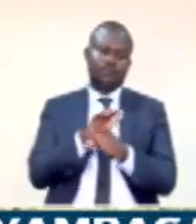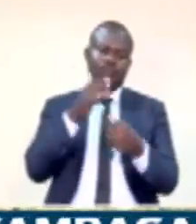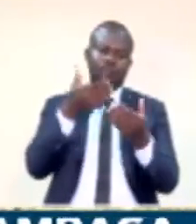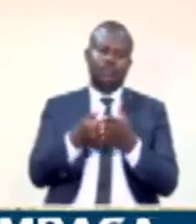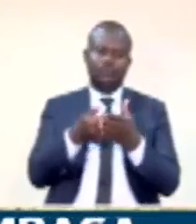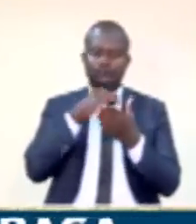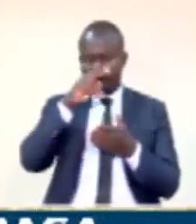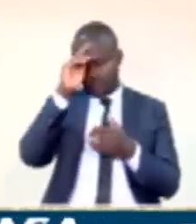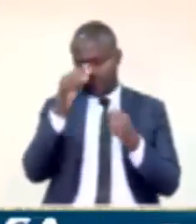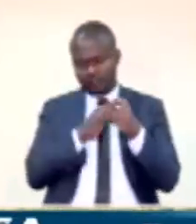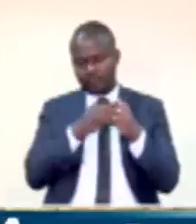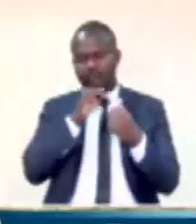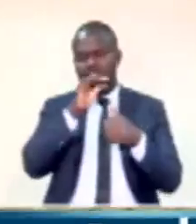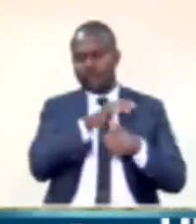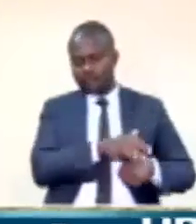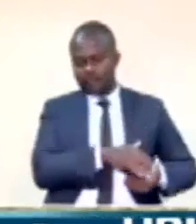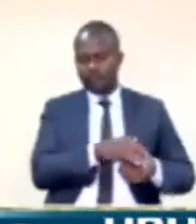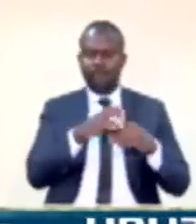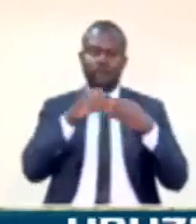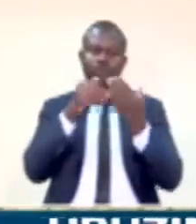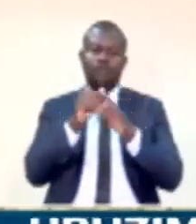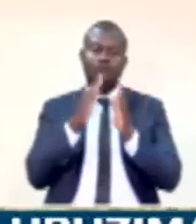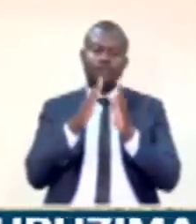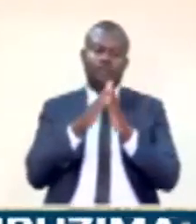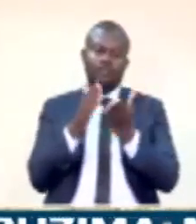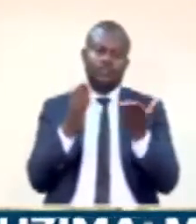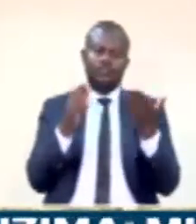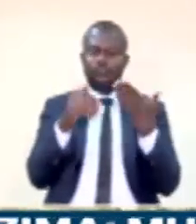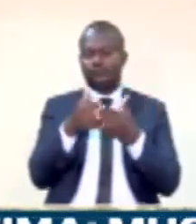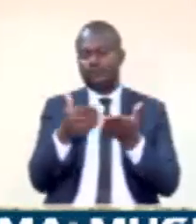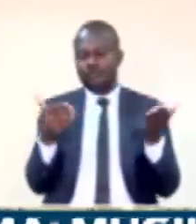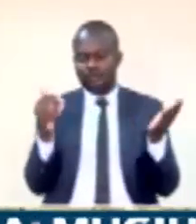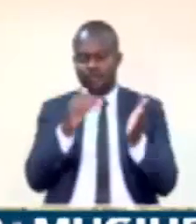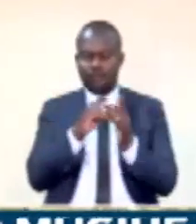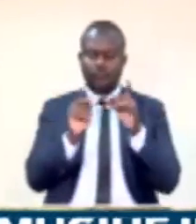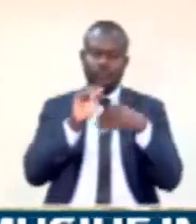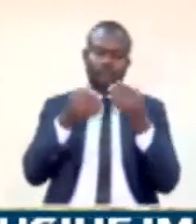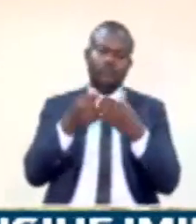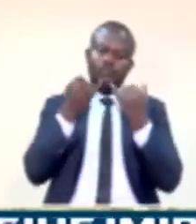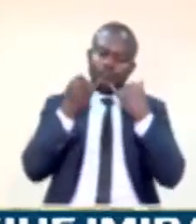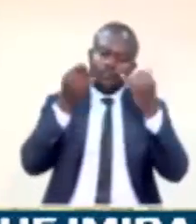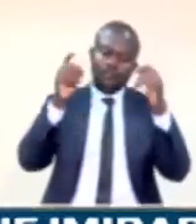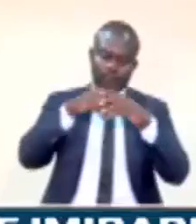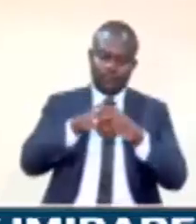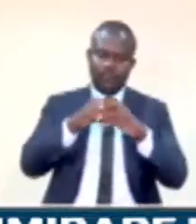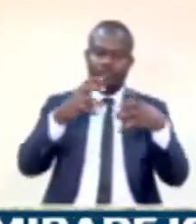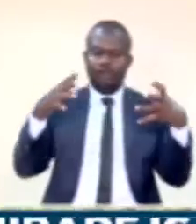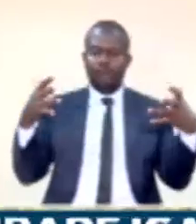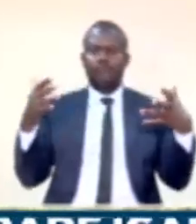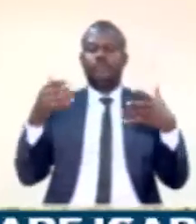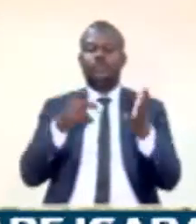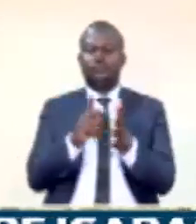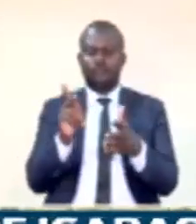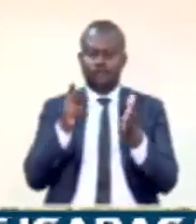8. Ntahezwa. Ndayobora mu midugudu abaturage nkabwa muze muri tubura